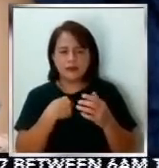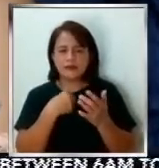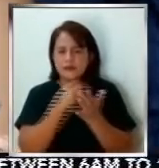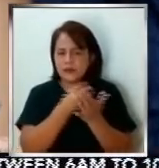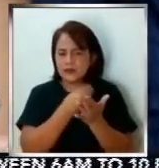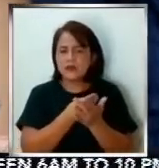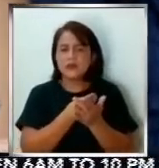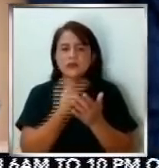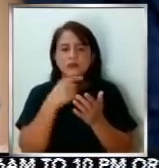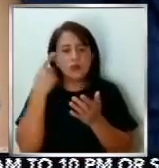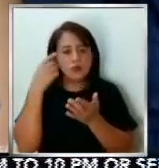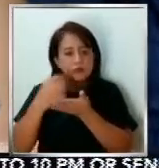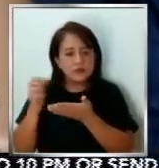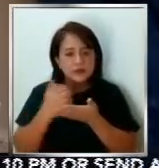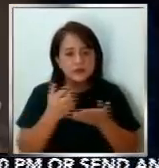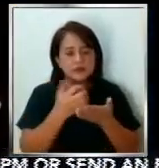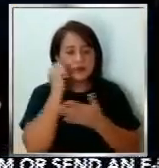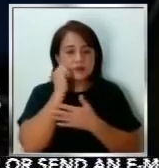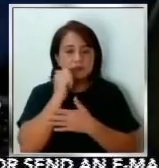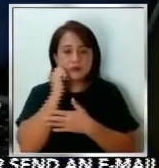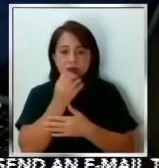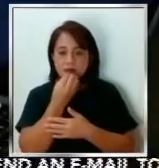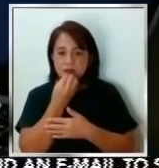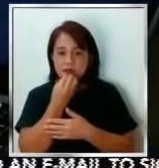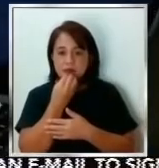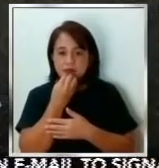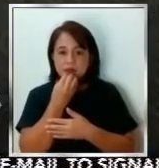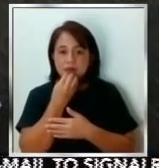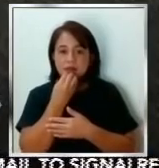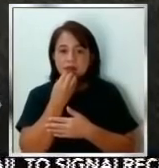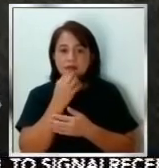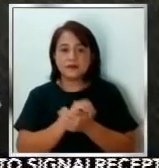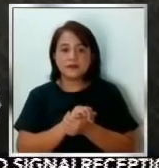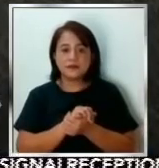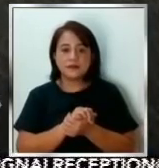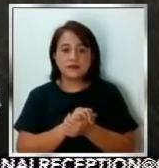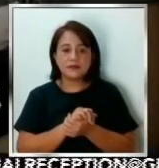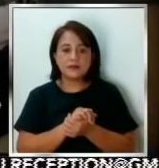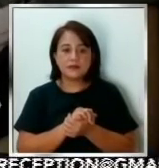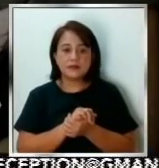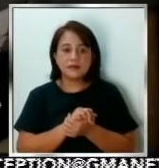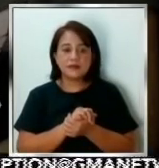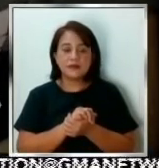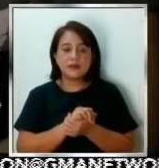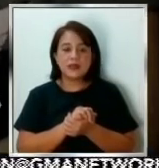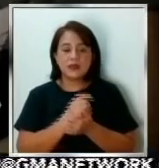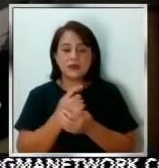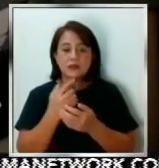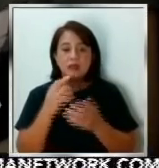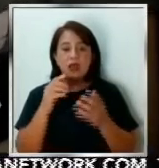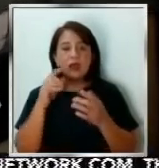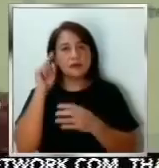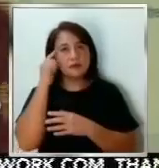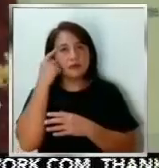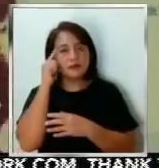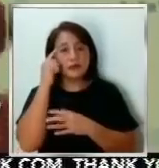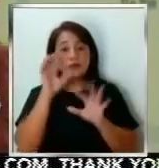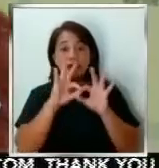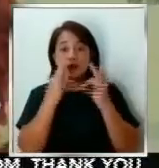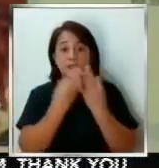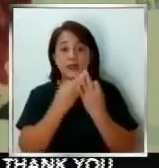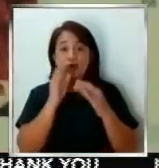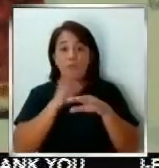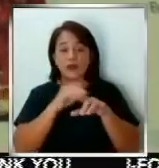sa araw-araw naming pagkain. Dito na naisip ng pamilya na magsimula ng online business at